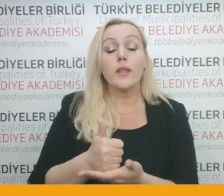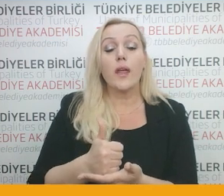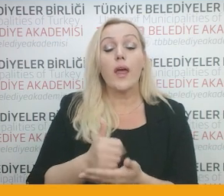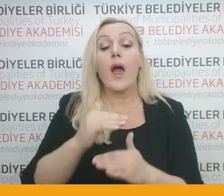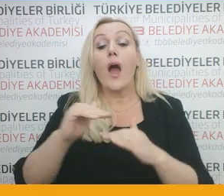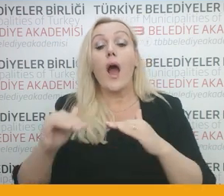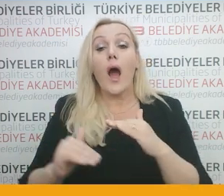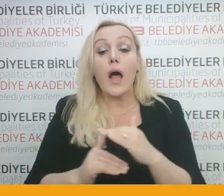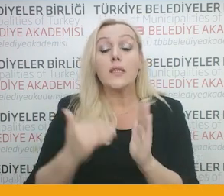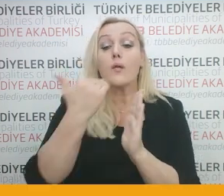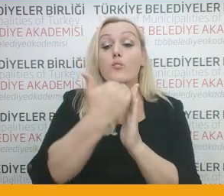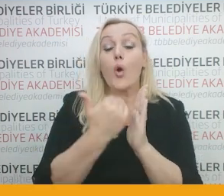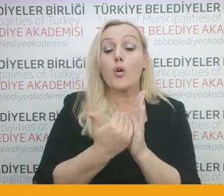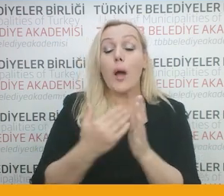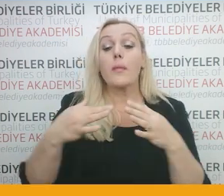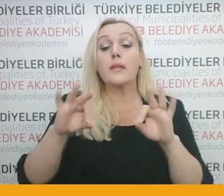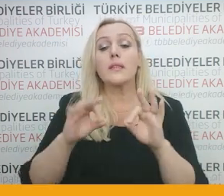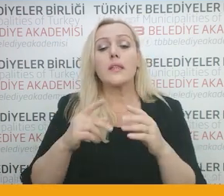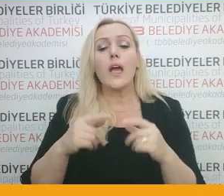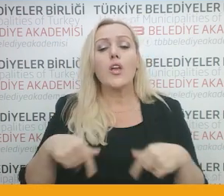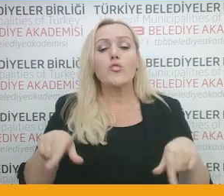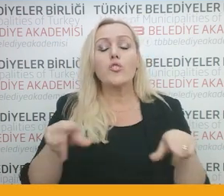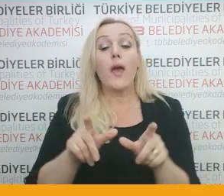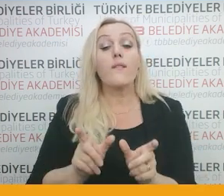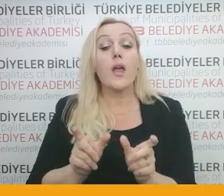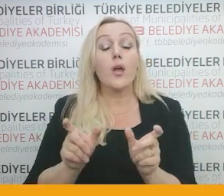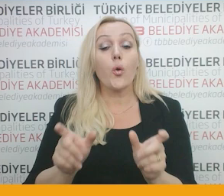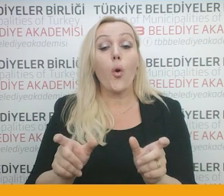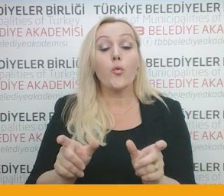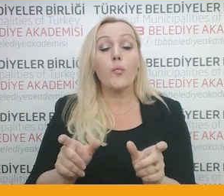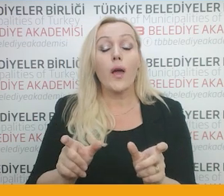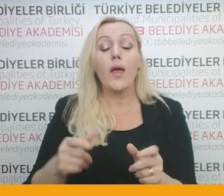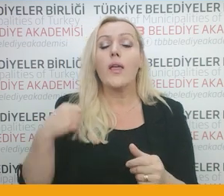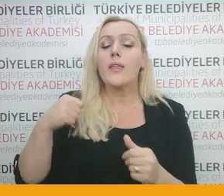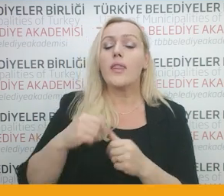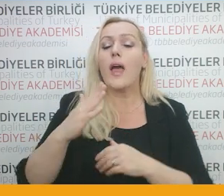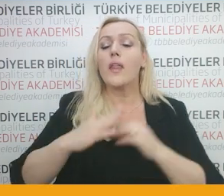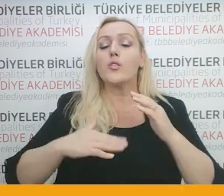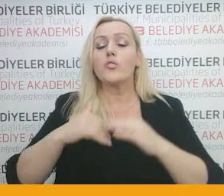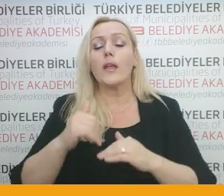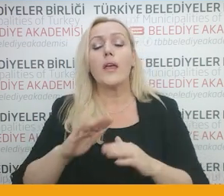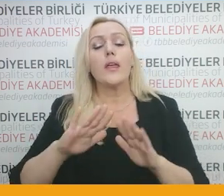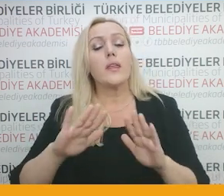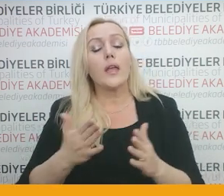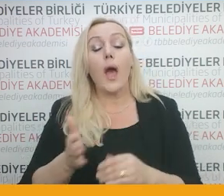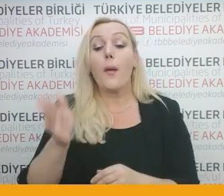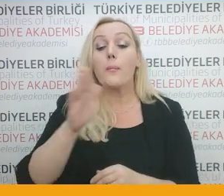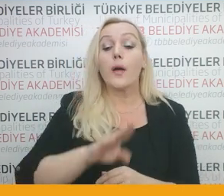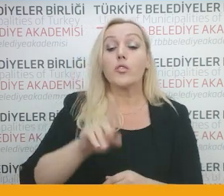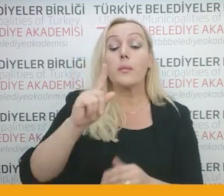alt programlarını hazırladık. İşte çevre koruma veya işte yeniden inşa veya başka bir